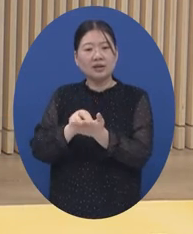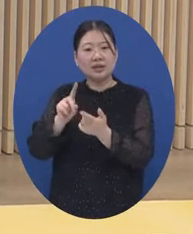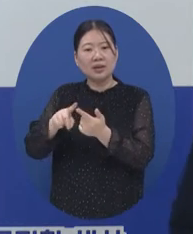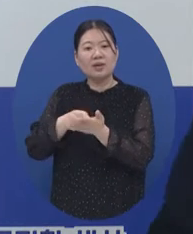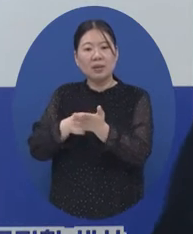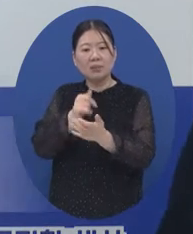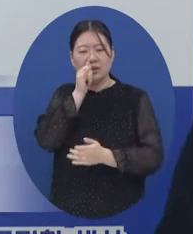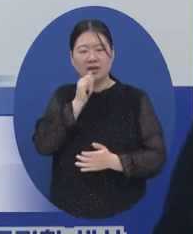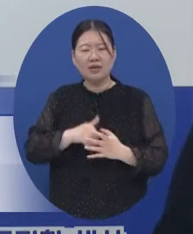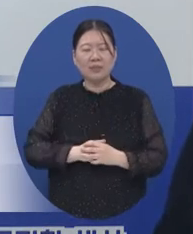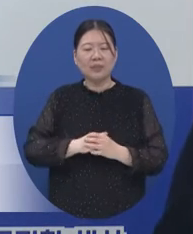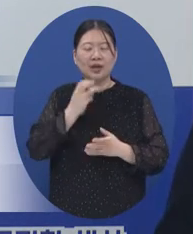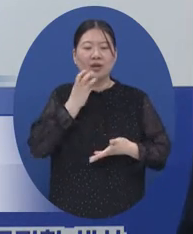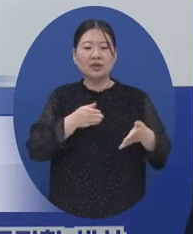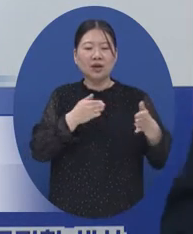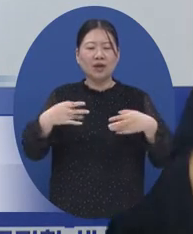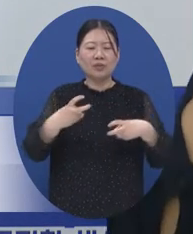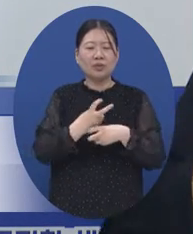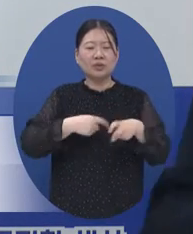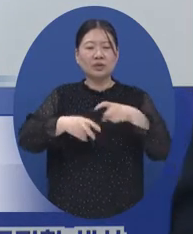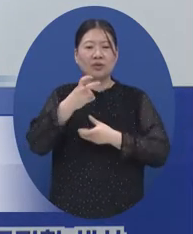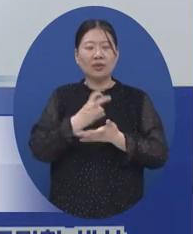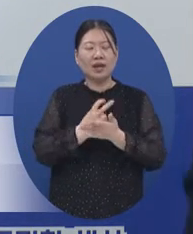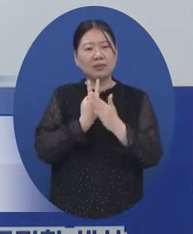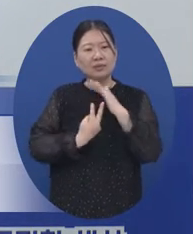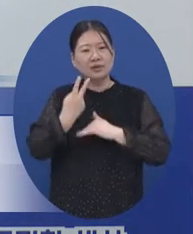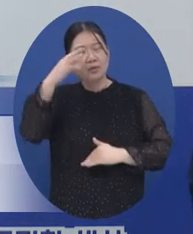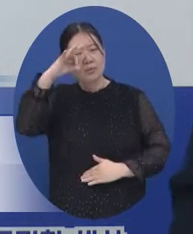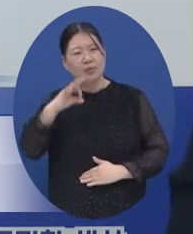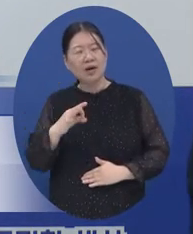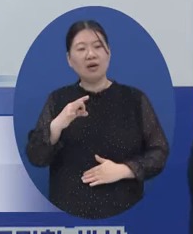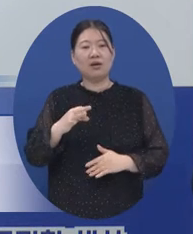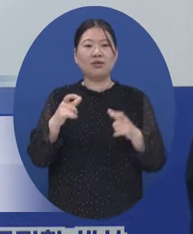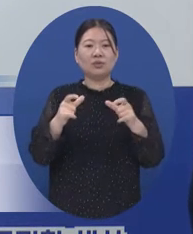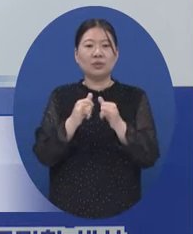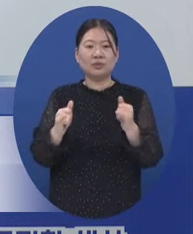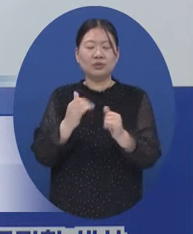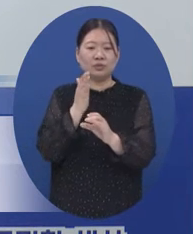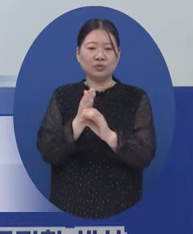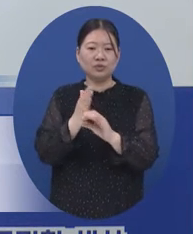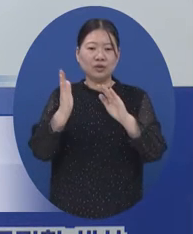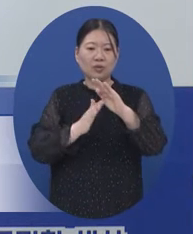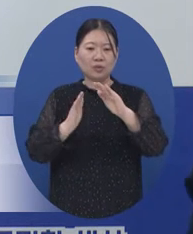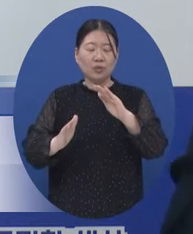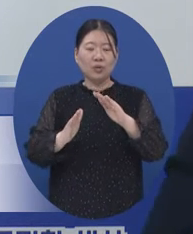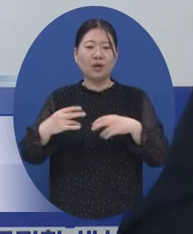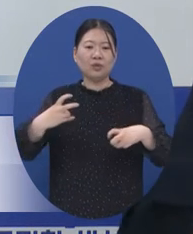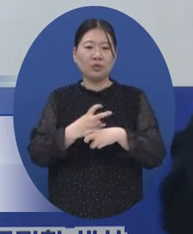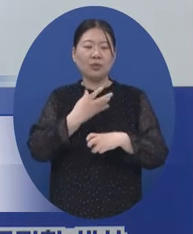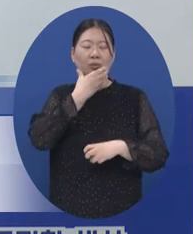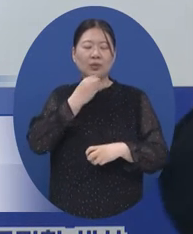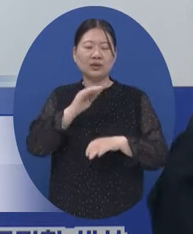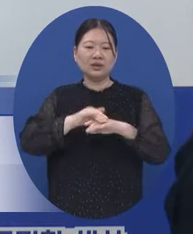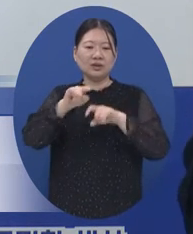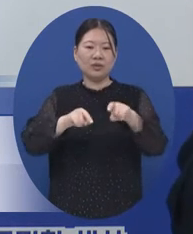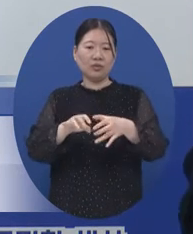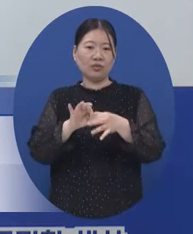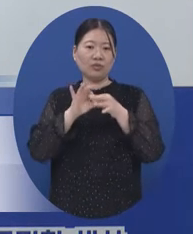발표했습니다. 경기도의 교통정책 비전은 도민 중심의 공정한 교통복지